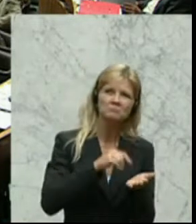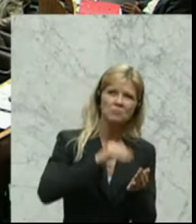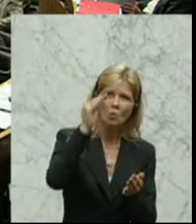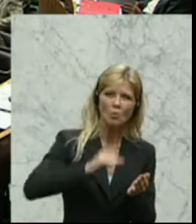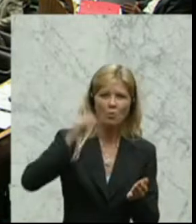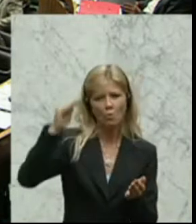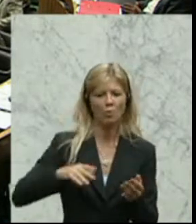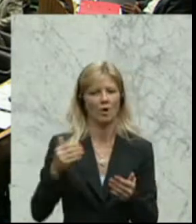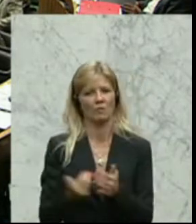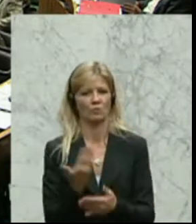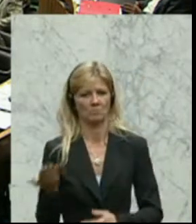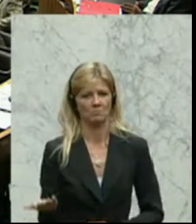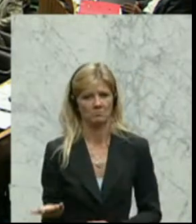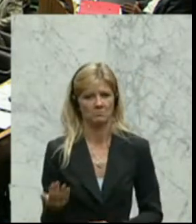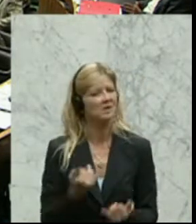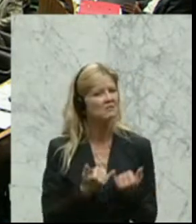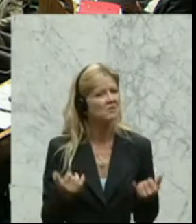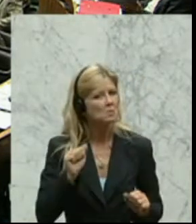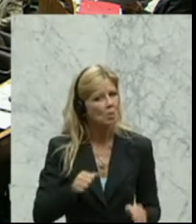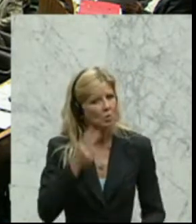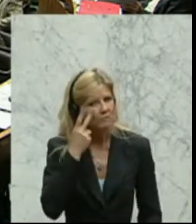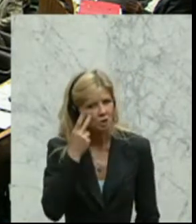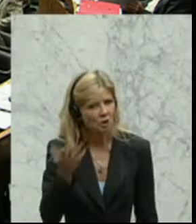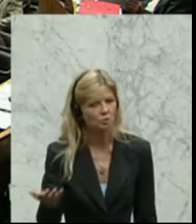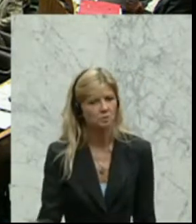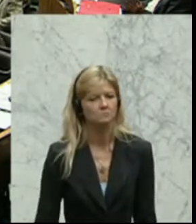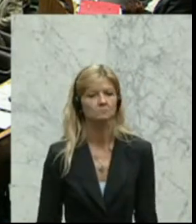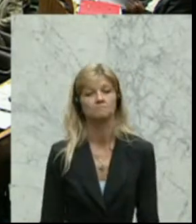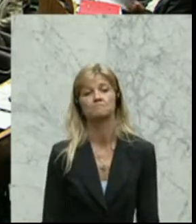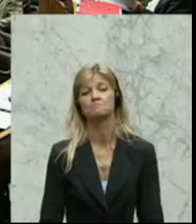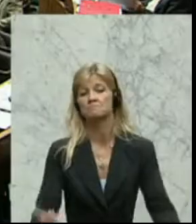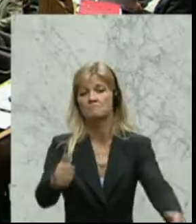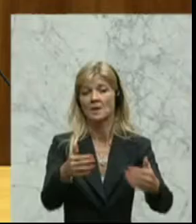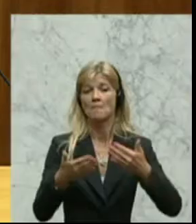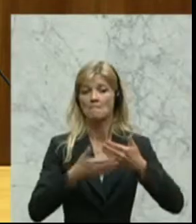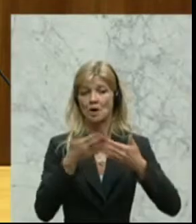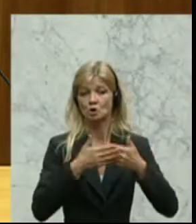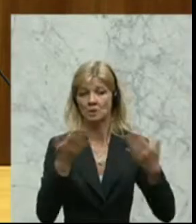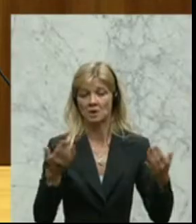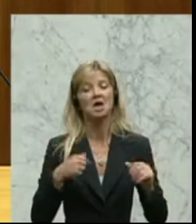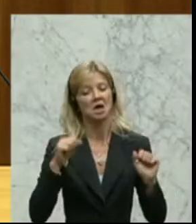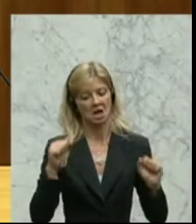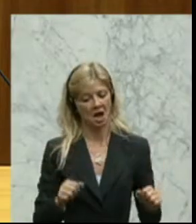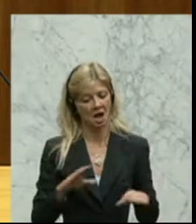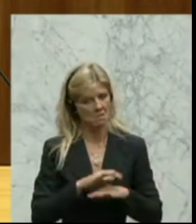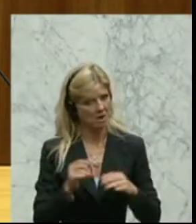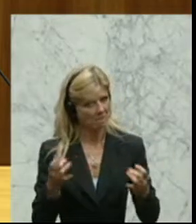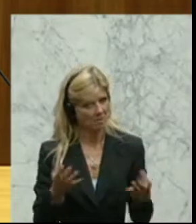Beispiel. Wir könnten uns vorstellen, eine Unternehmersteuer einzuführen, dass die Gewinne bei den